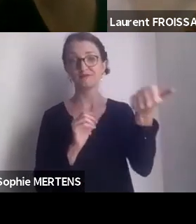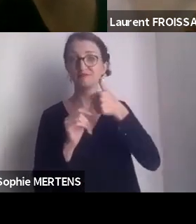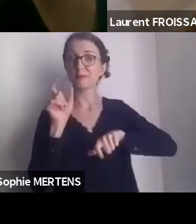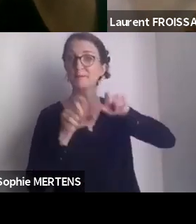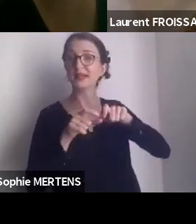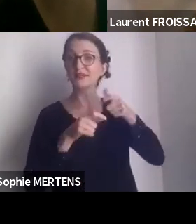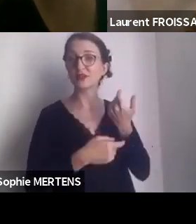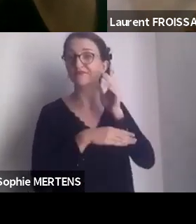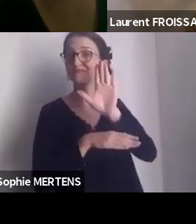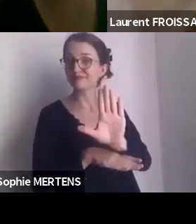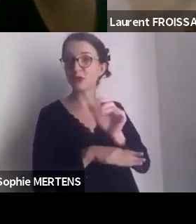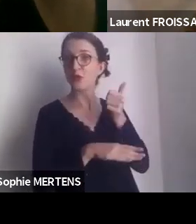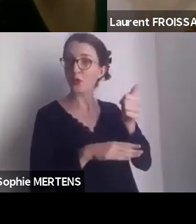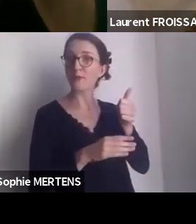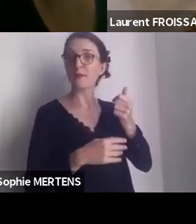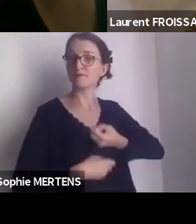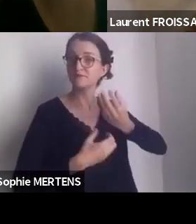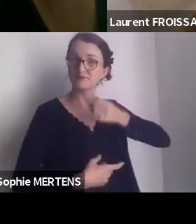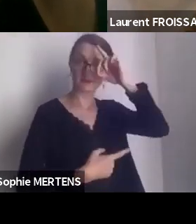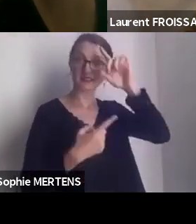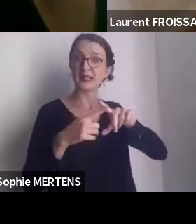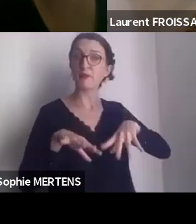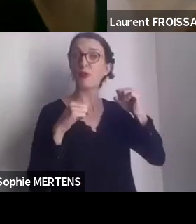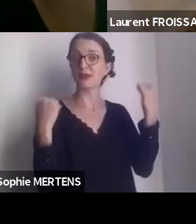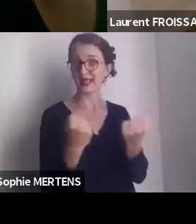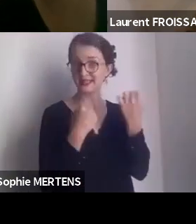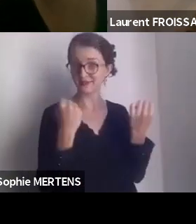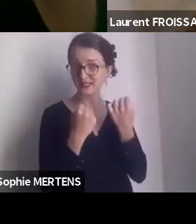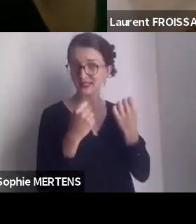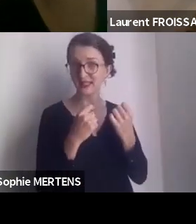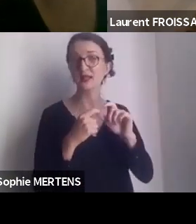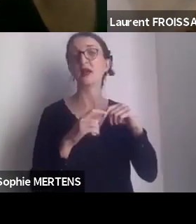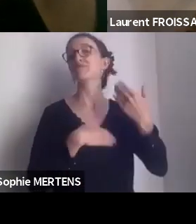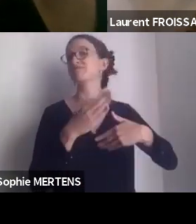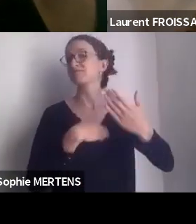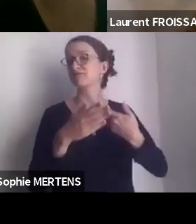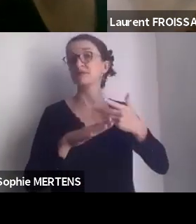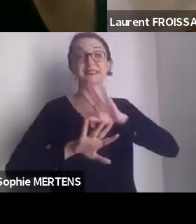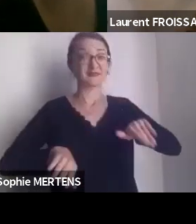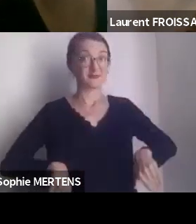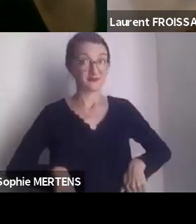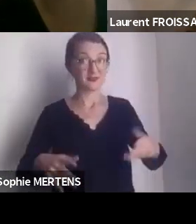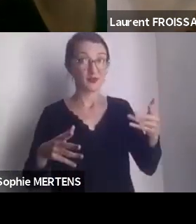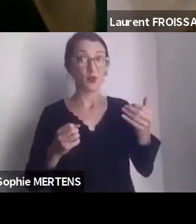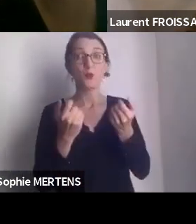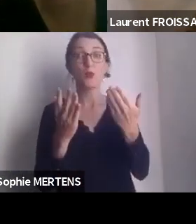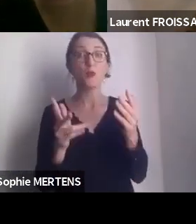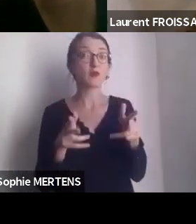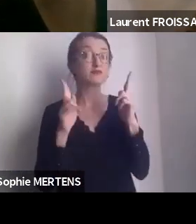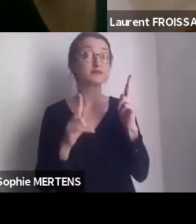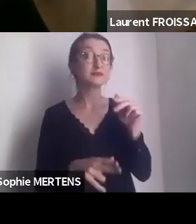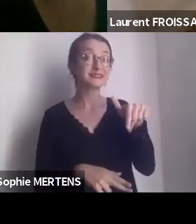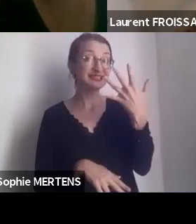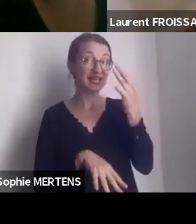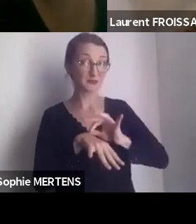nous parler de la reprise d'activité. Et à la fin du webinaire, on prendra une petite quinzaine de minutes pour répondre à vos